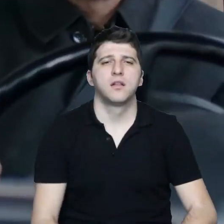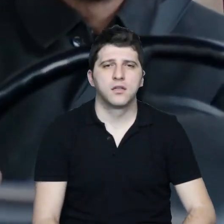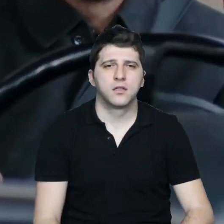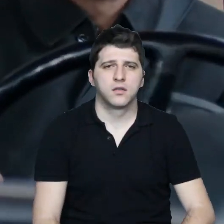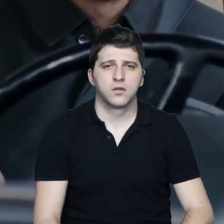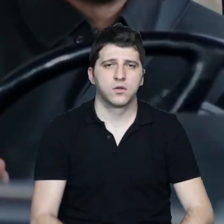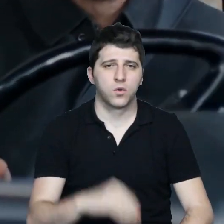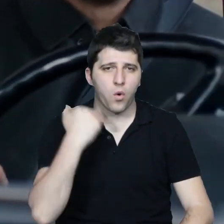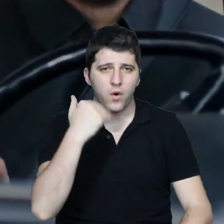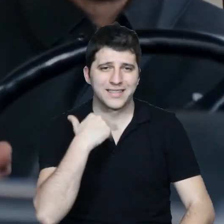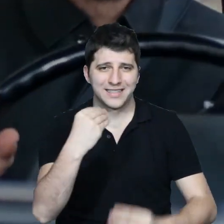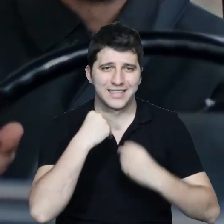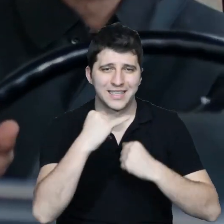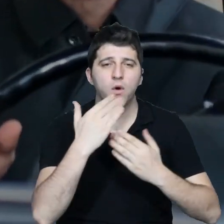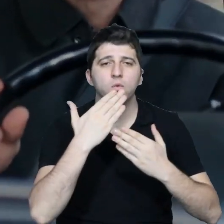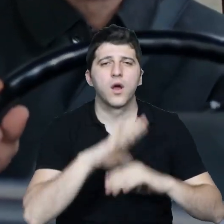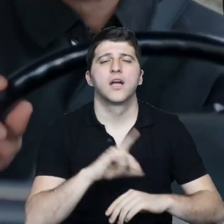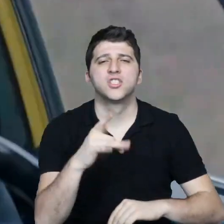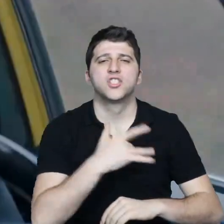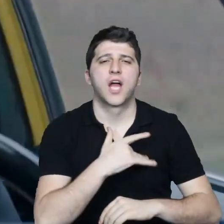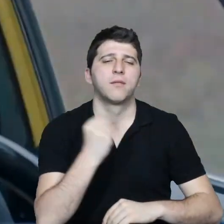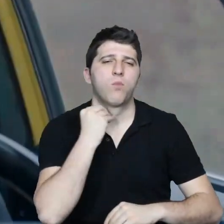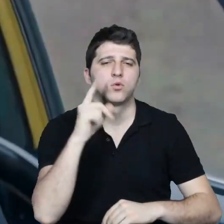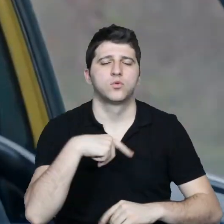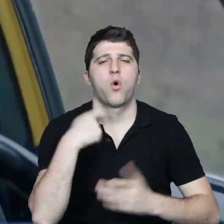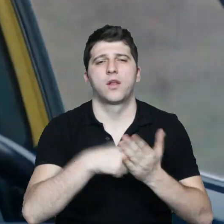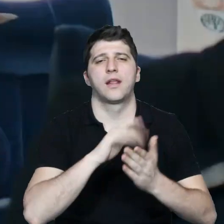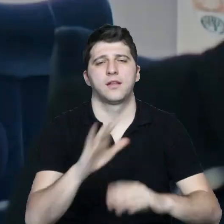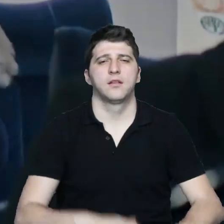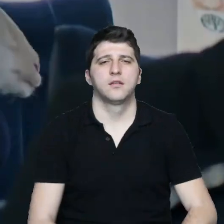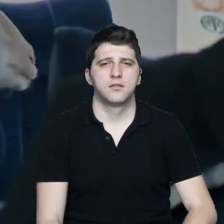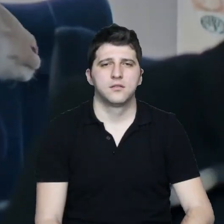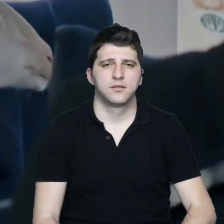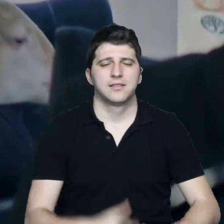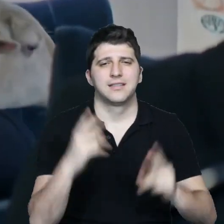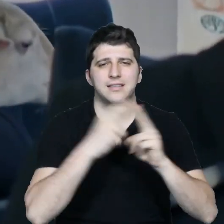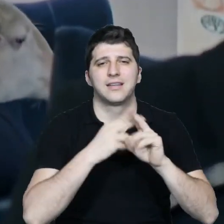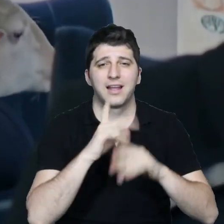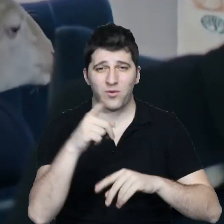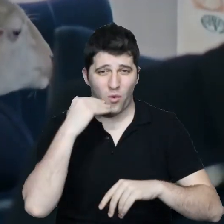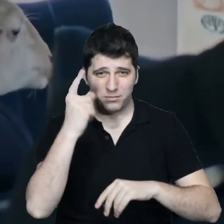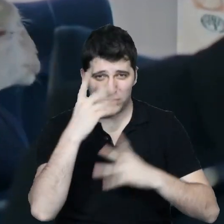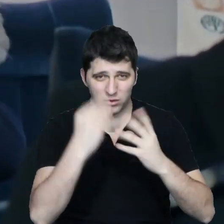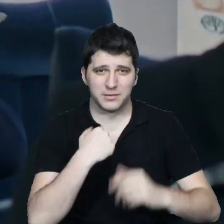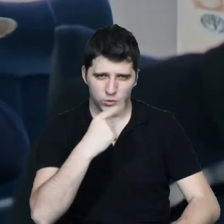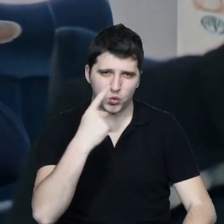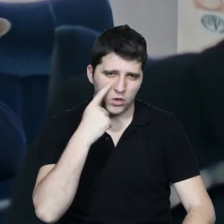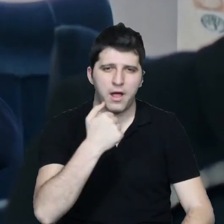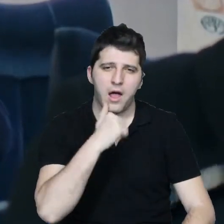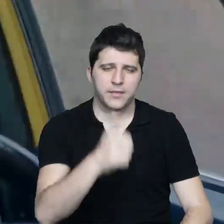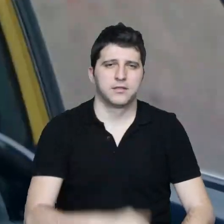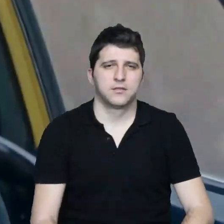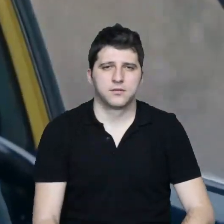Koyunu bana yaklaştırmayarak bir nevi can borcumuzu ödemiş olduk. Koyuna bir şey olsaydı ben seni gördüm abime